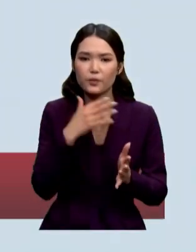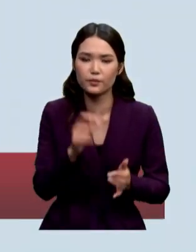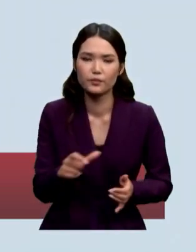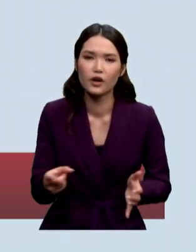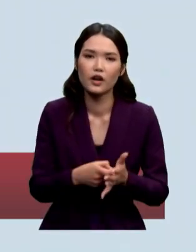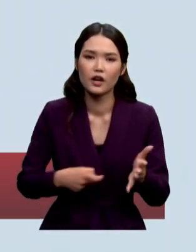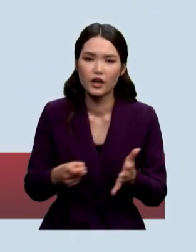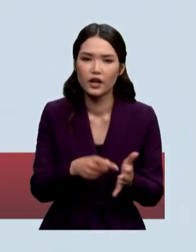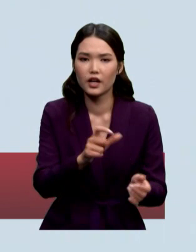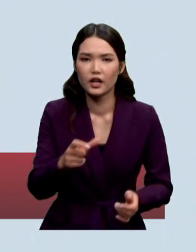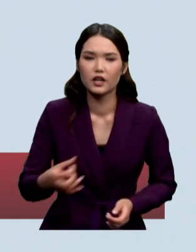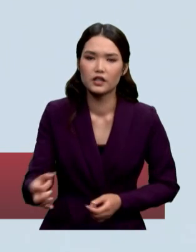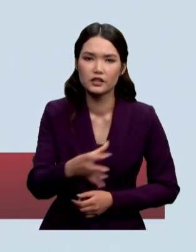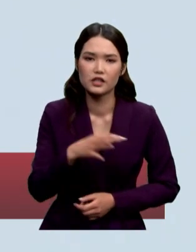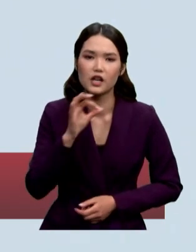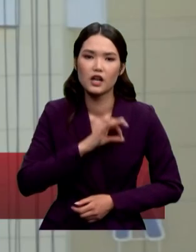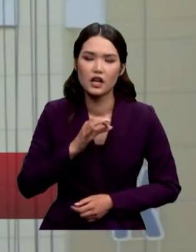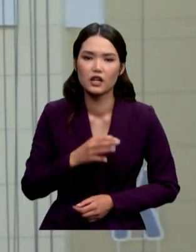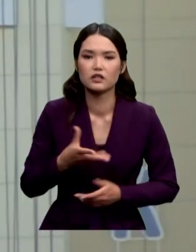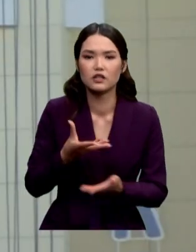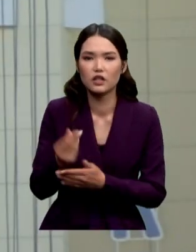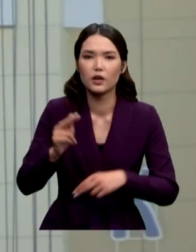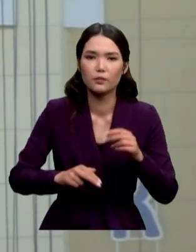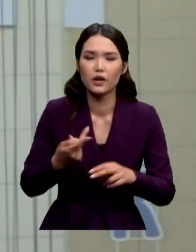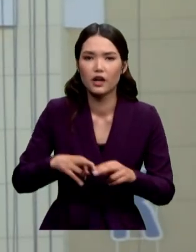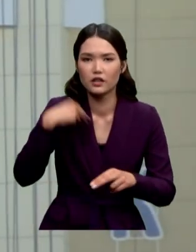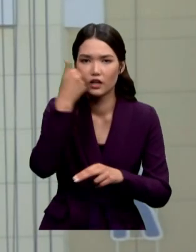все деньги застройщик обещает во втором квартале